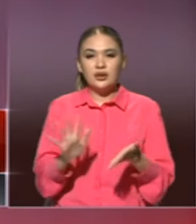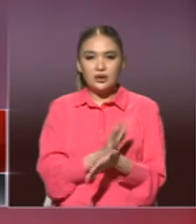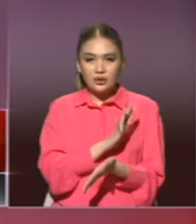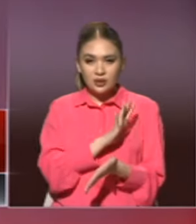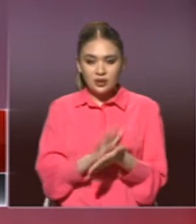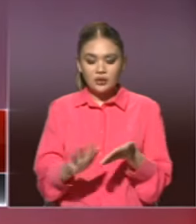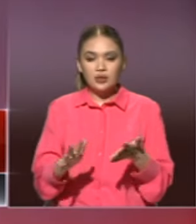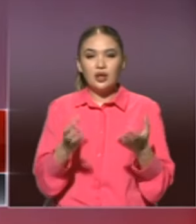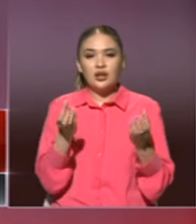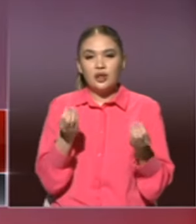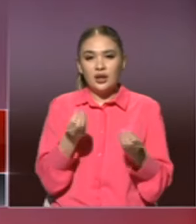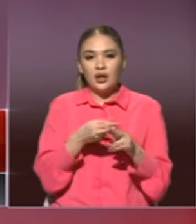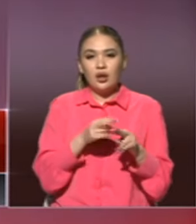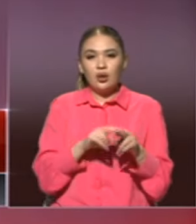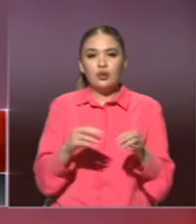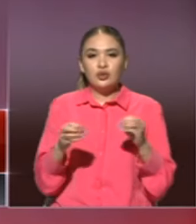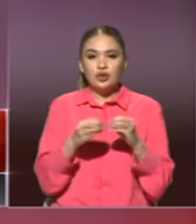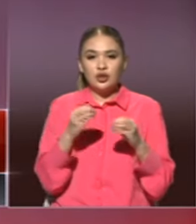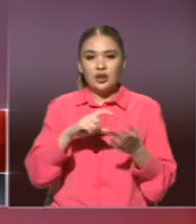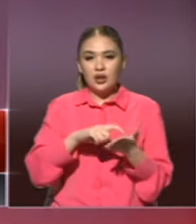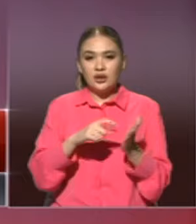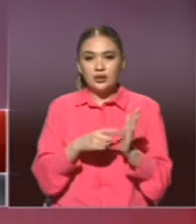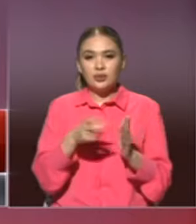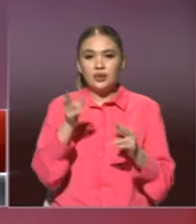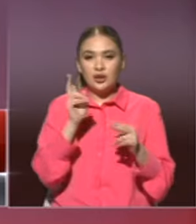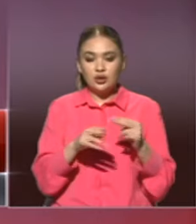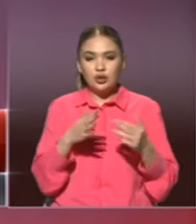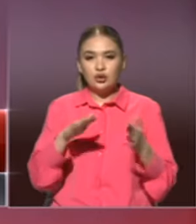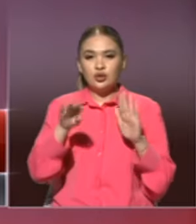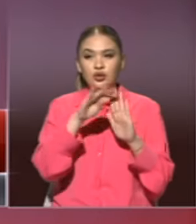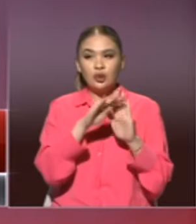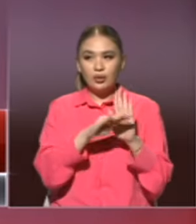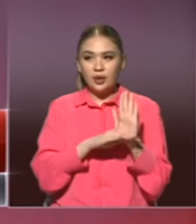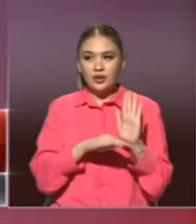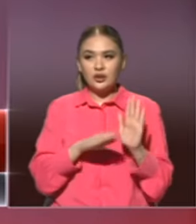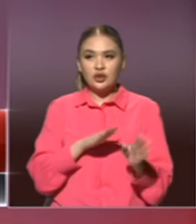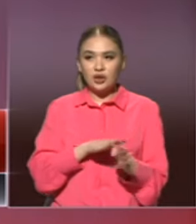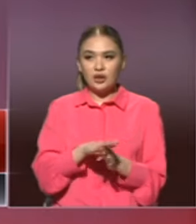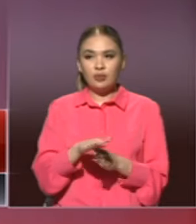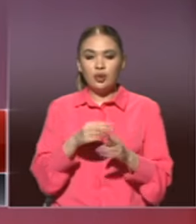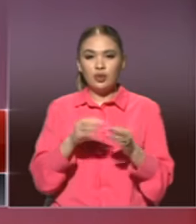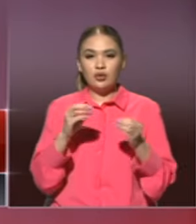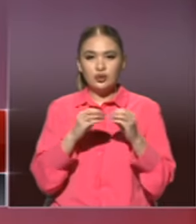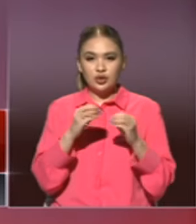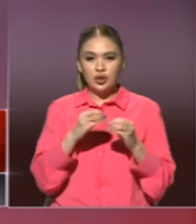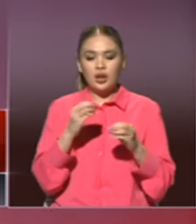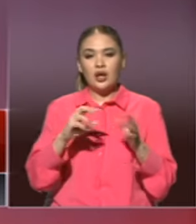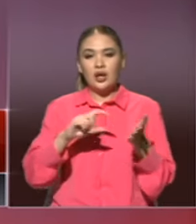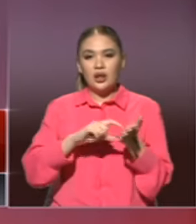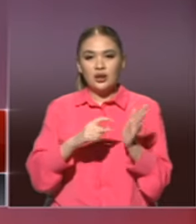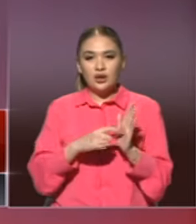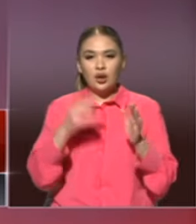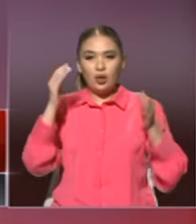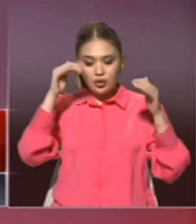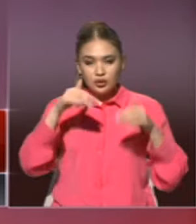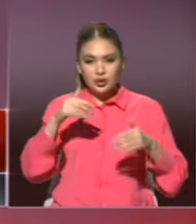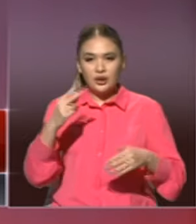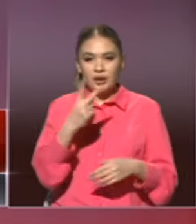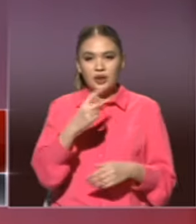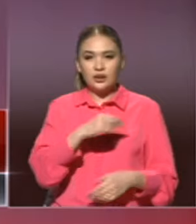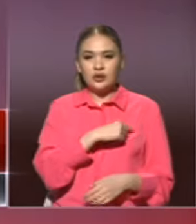Және 10-шы класқа келген кезінде тағы да бір жоба жүзеге асып жатыр. 10-шы класта оқиды, бірақ колледжде де оқиды, екі диплом